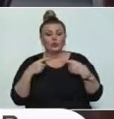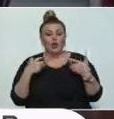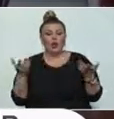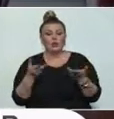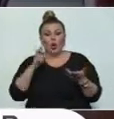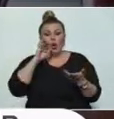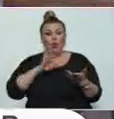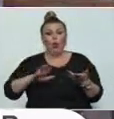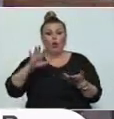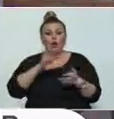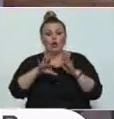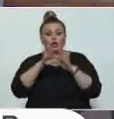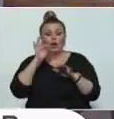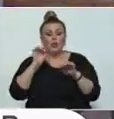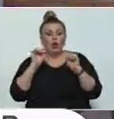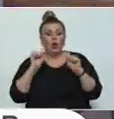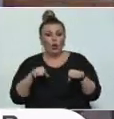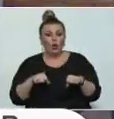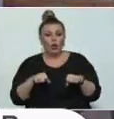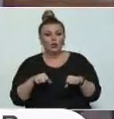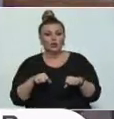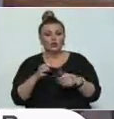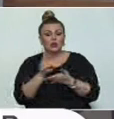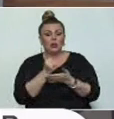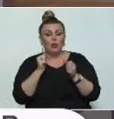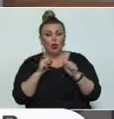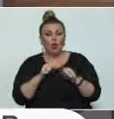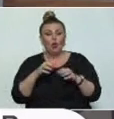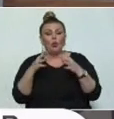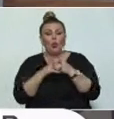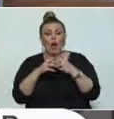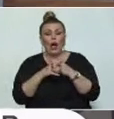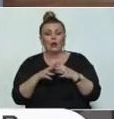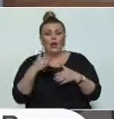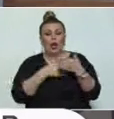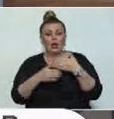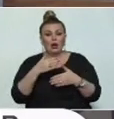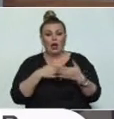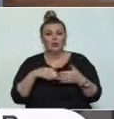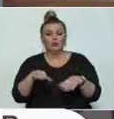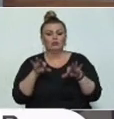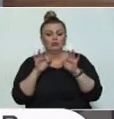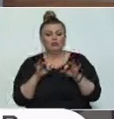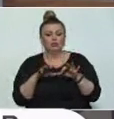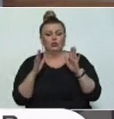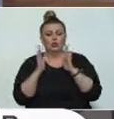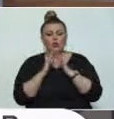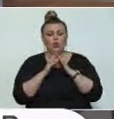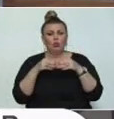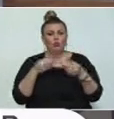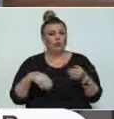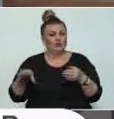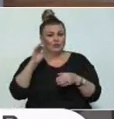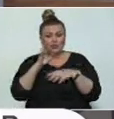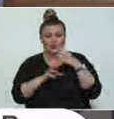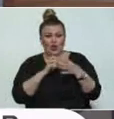ölkə tapmaq olar ki, o ölkədə şəhid ailələrinə, müharibə ailələrinə dövlət tərəfindən mənzil, avtomobil təqdim edilir. Azərbaycan